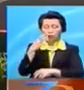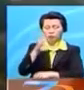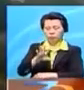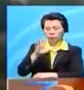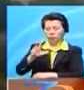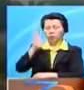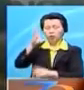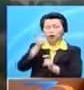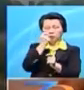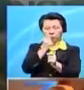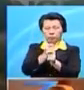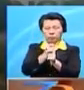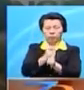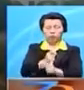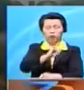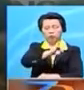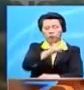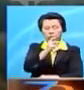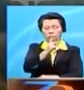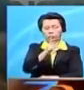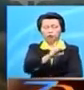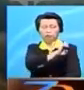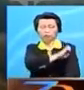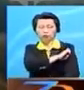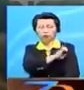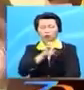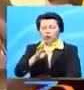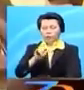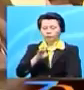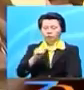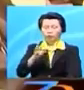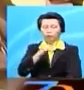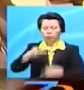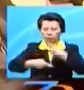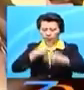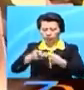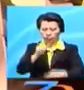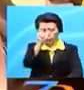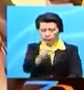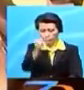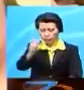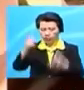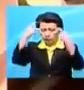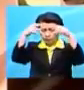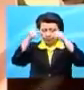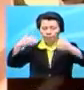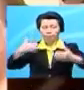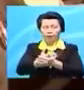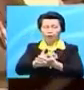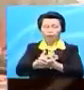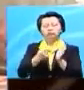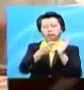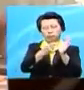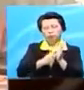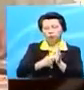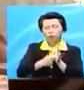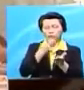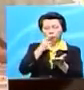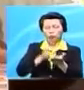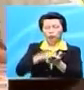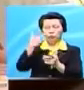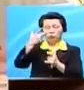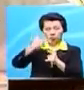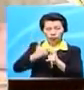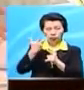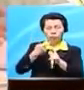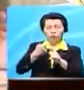ke-53 akan ditetapkan oleh jawatankuasa eksekutif FAM sementara proses pencalonan presiden baru FAM memerlukan notis 3